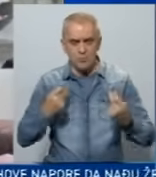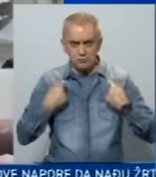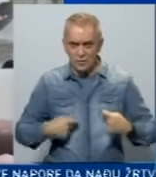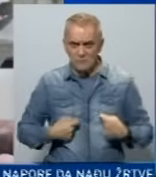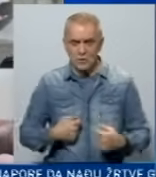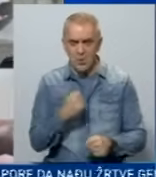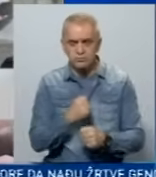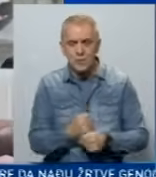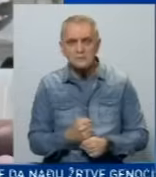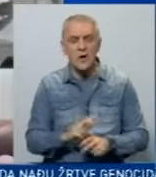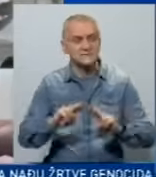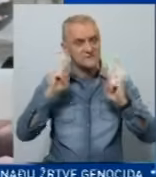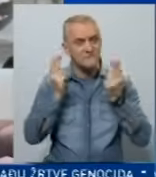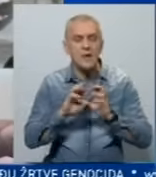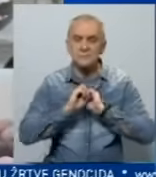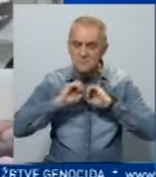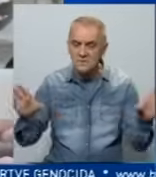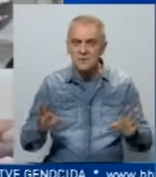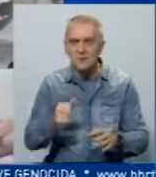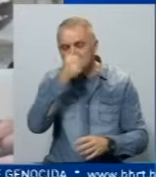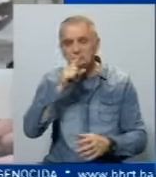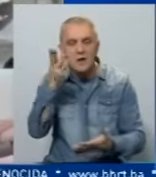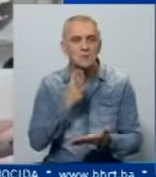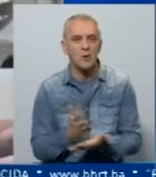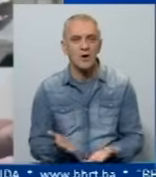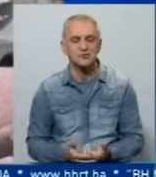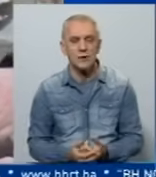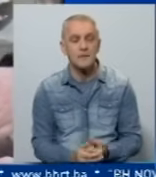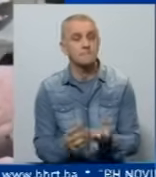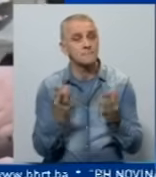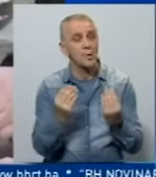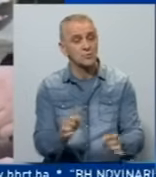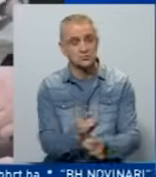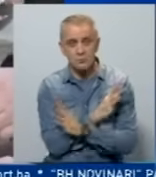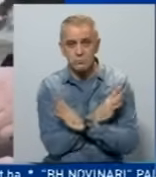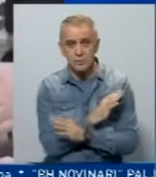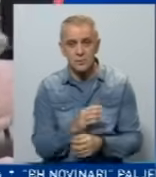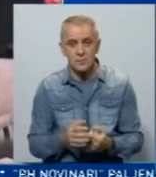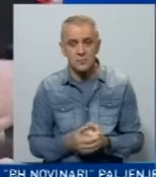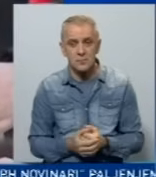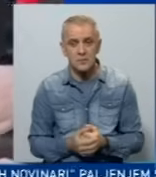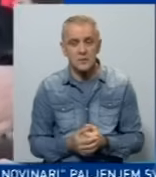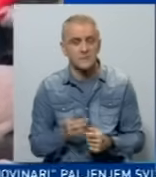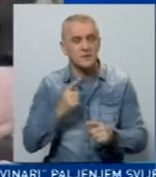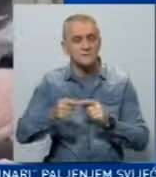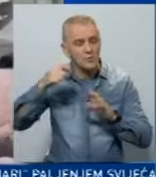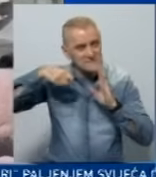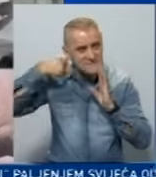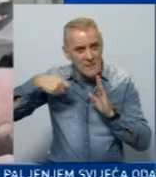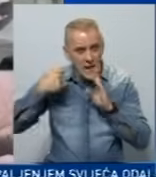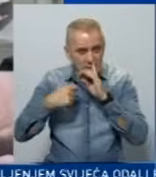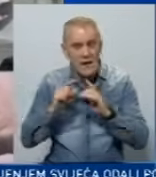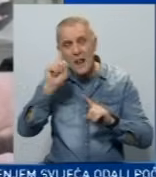svijetu prenesu istinu šta se zapravo tamo događa. Mnogi su poginuli prilikom snimanja, neki